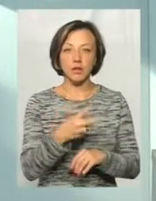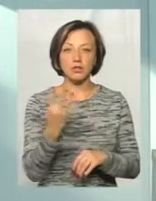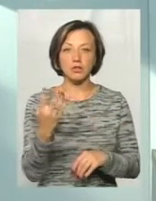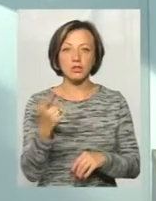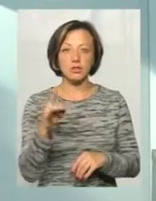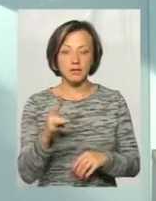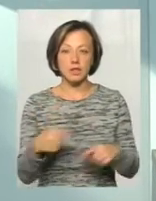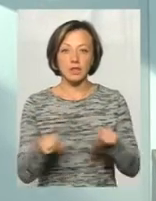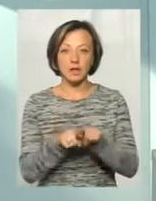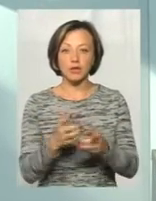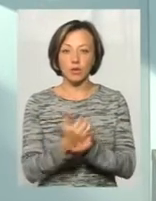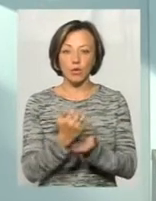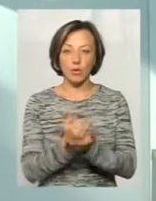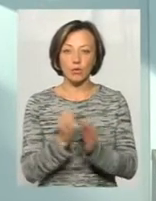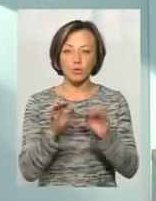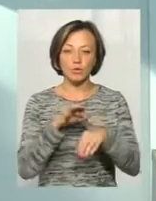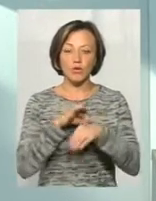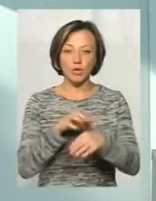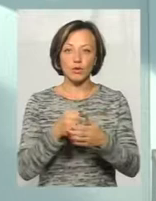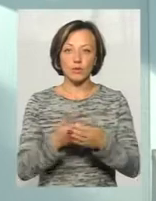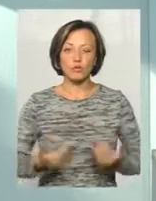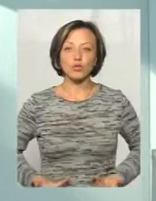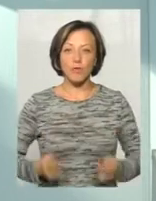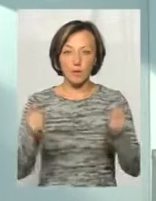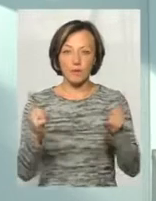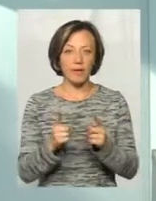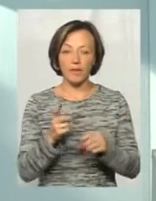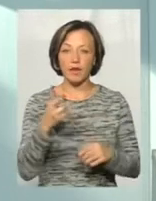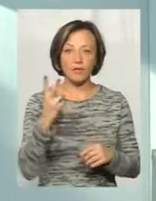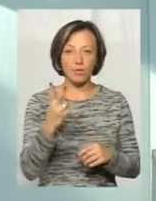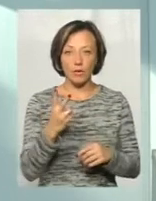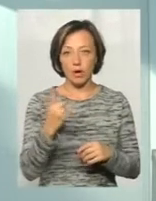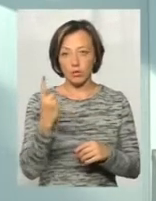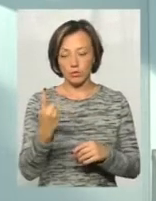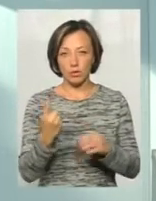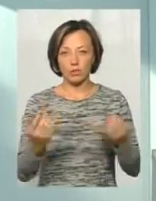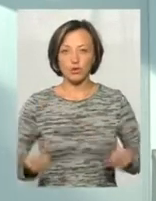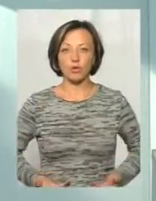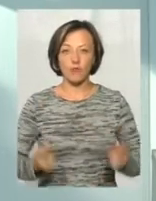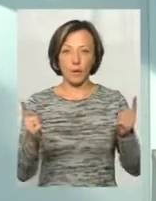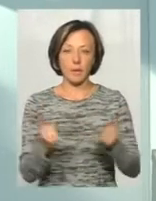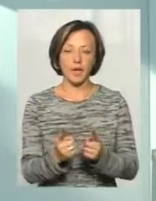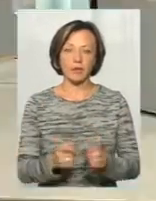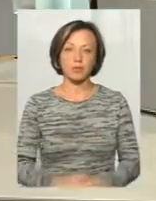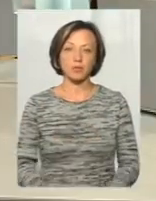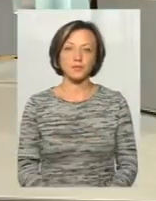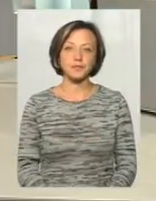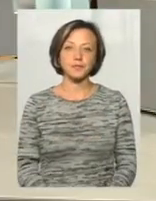1624 гривні, то такий дохід буде доводитися до прожиткового мінімуму, тобто не до 2, а до 1 прожиткового мінімуму. Ну